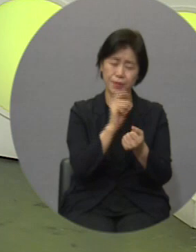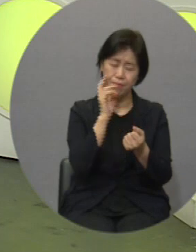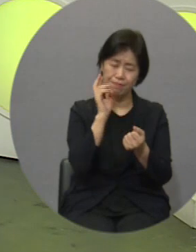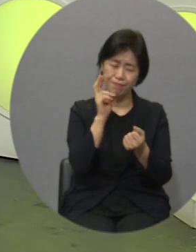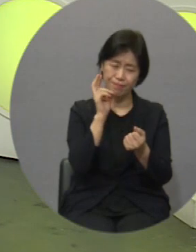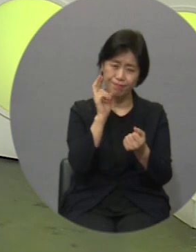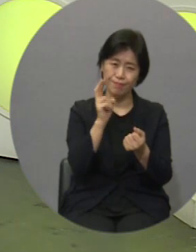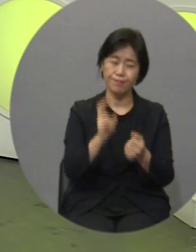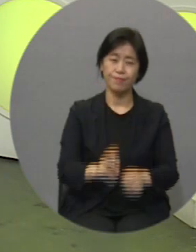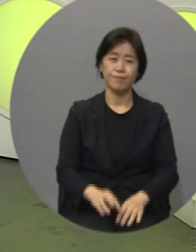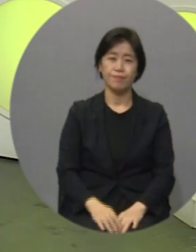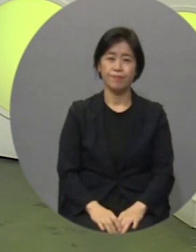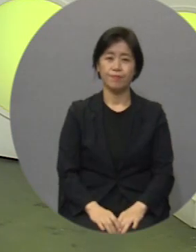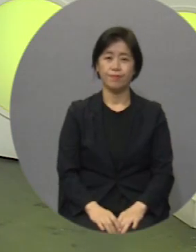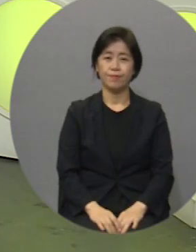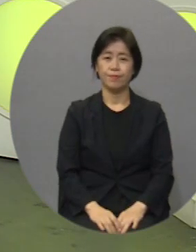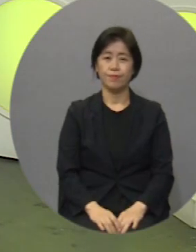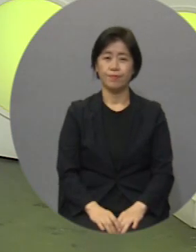시들겠네